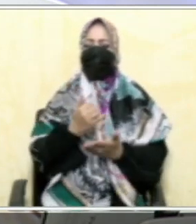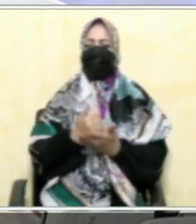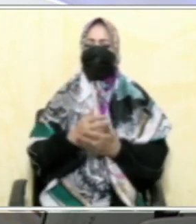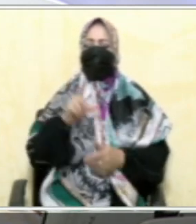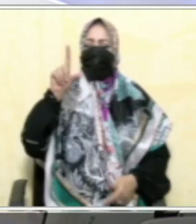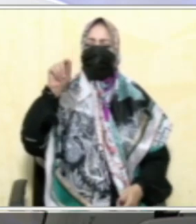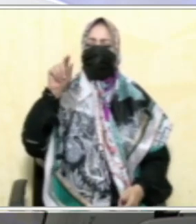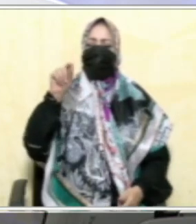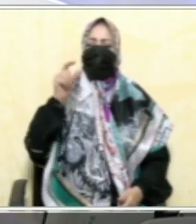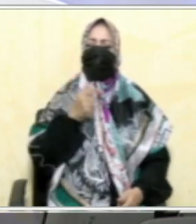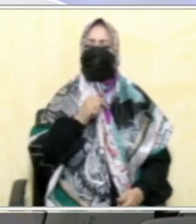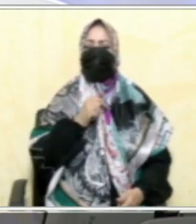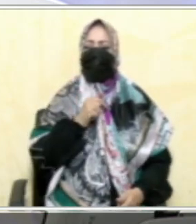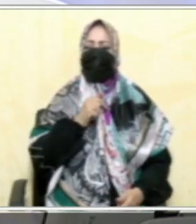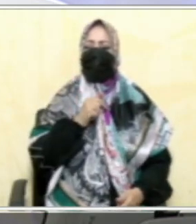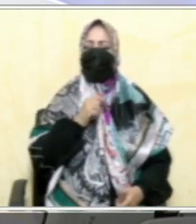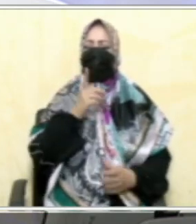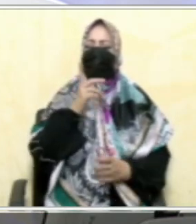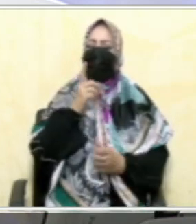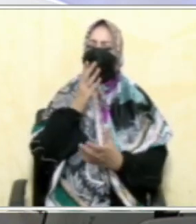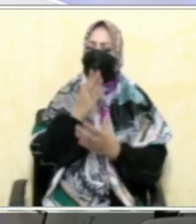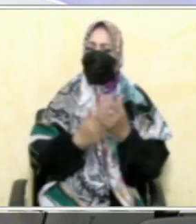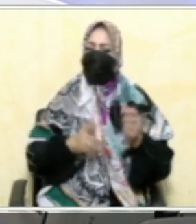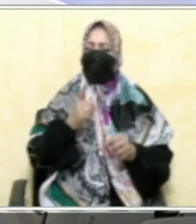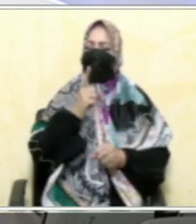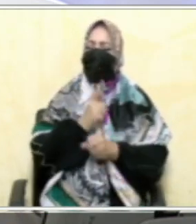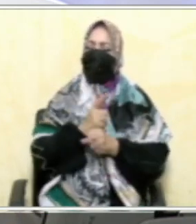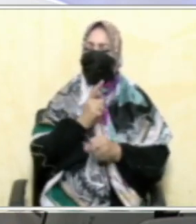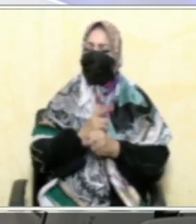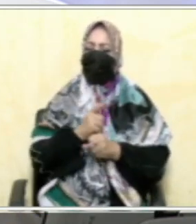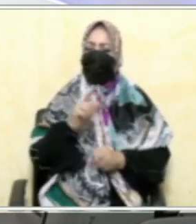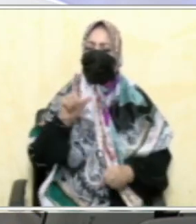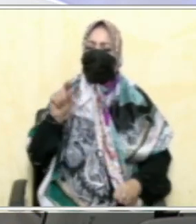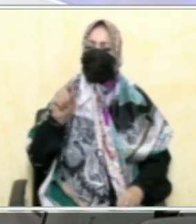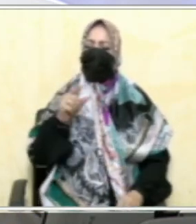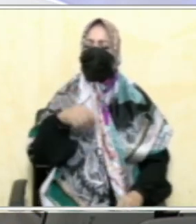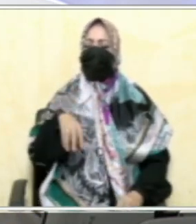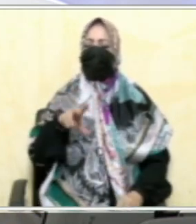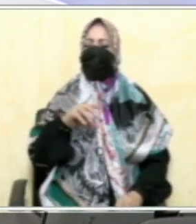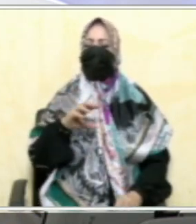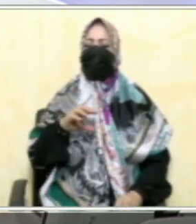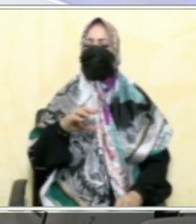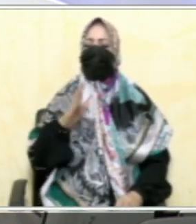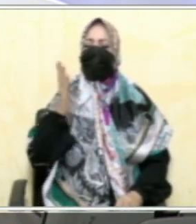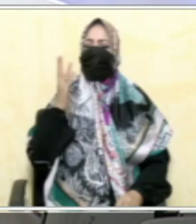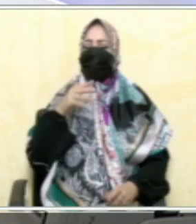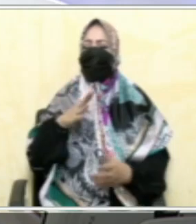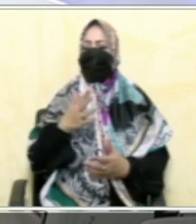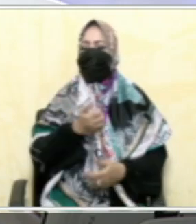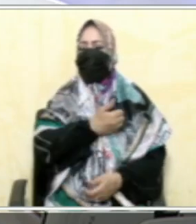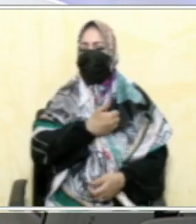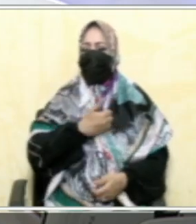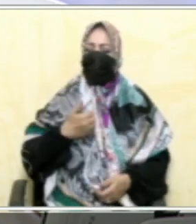هم الذين يعني يحتفى بهم، أولاد الأبلات هم الذين